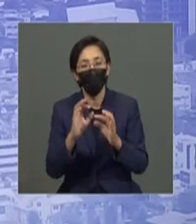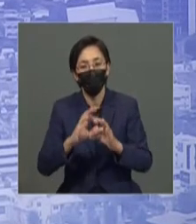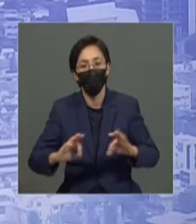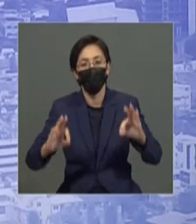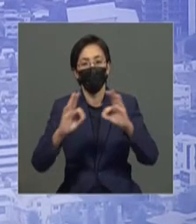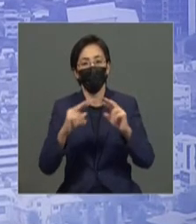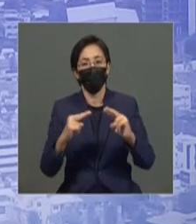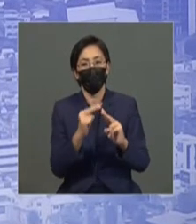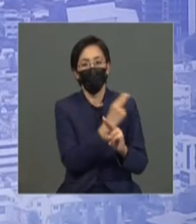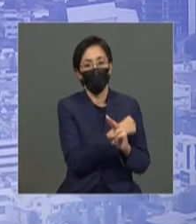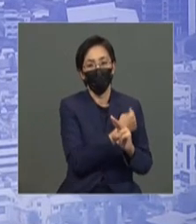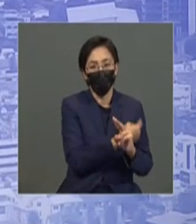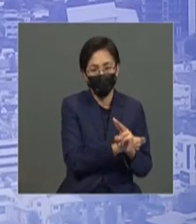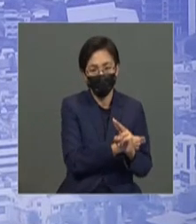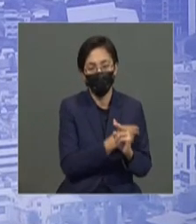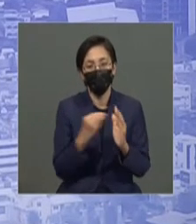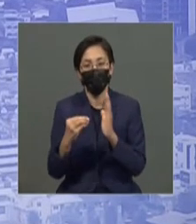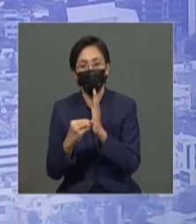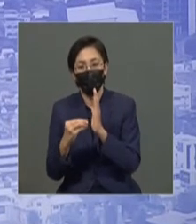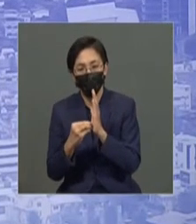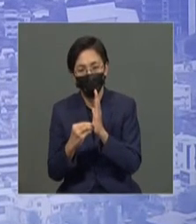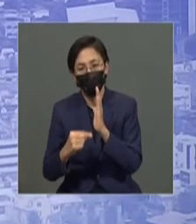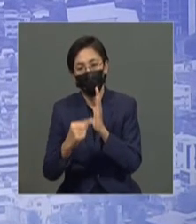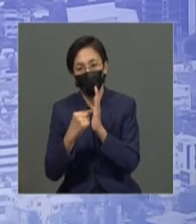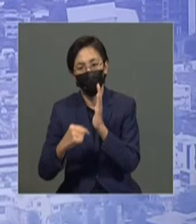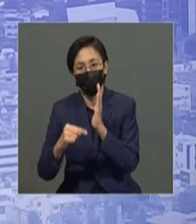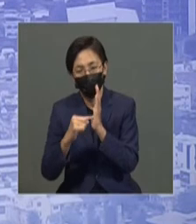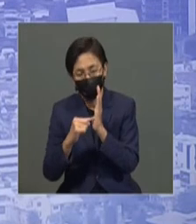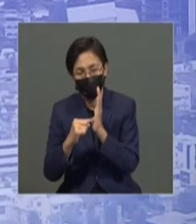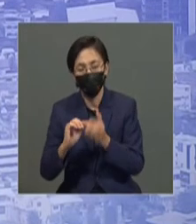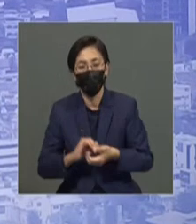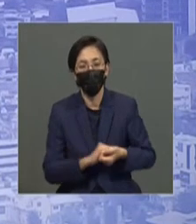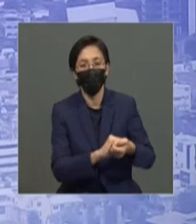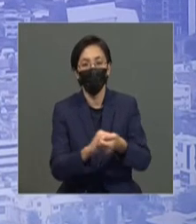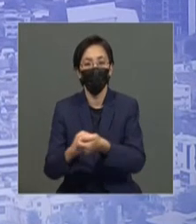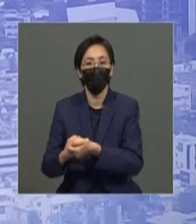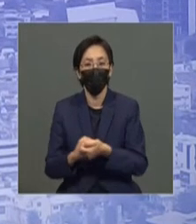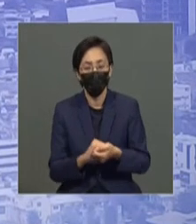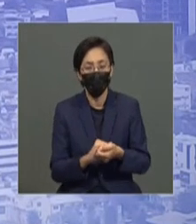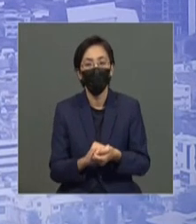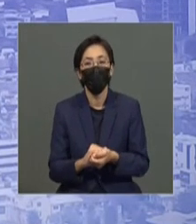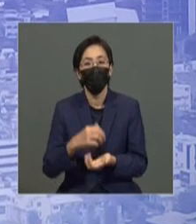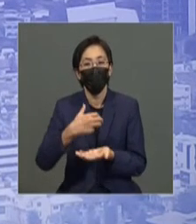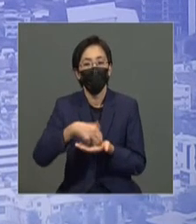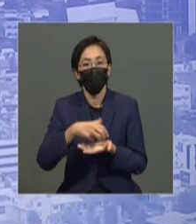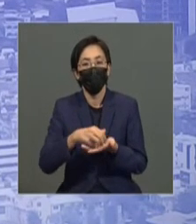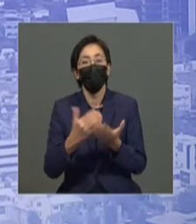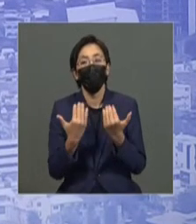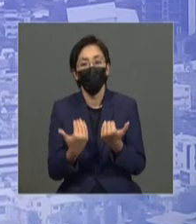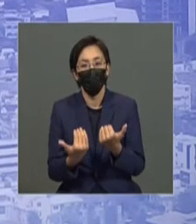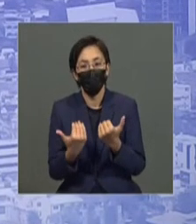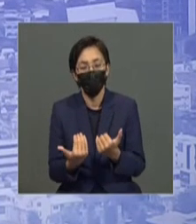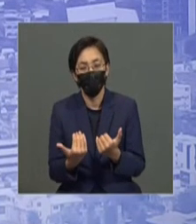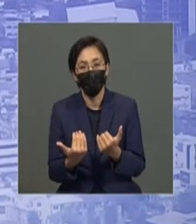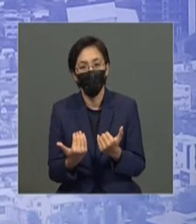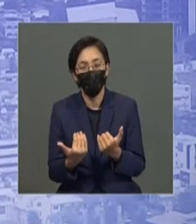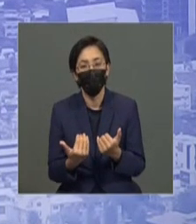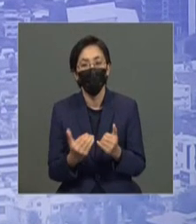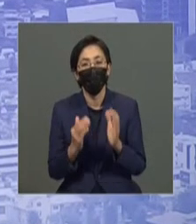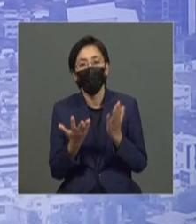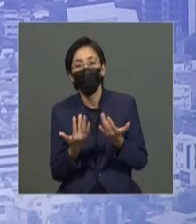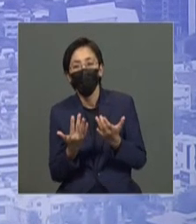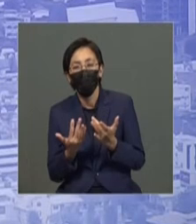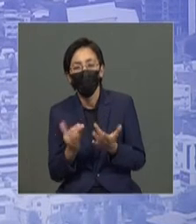ณสุขแล้วก็พื้นที่กทม.และปริมณฑลก็เรียนให้ทราบว่าในตอนนี้เนี่ยสถานการณ์การร